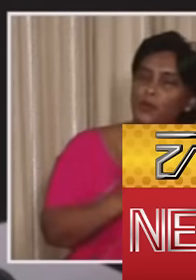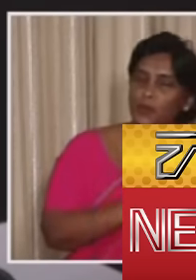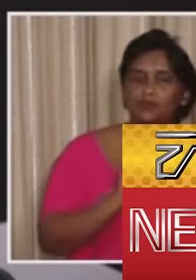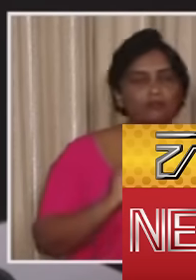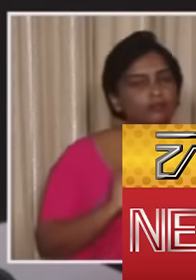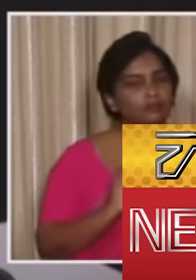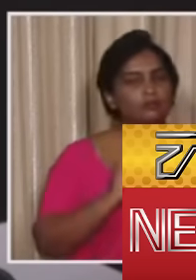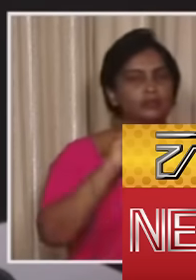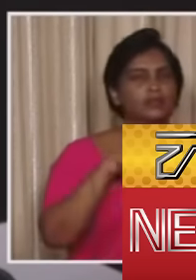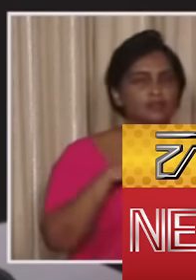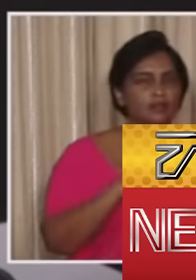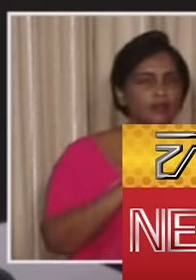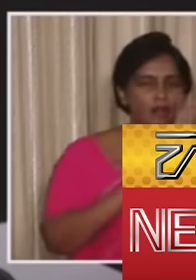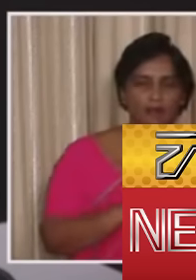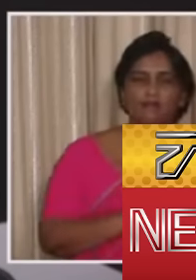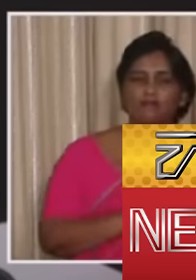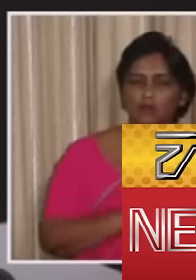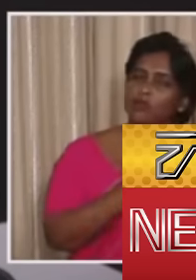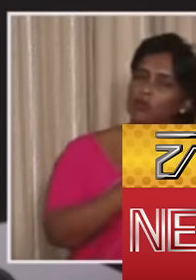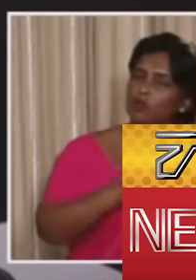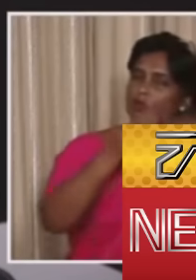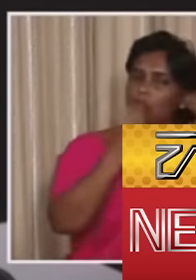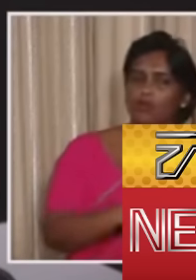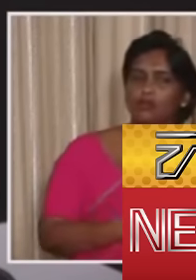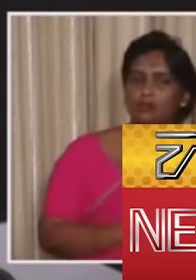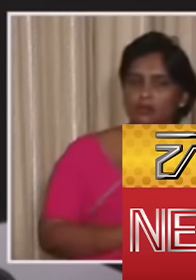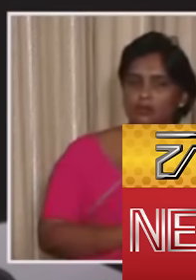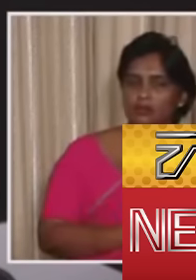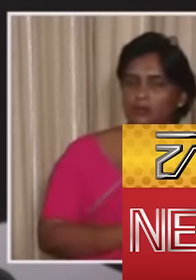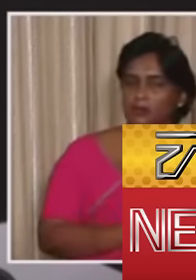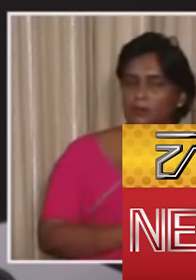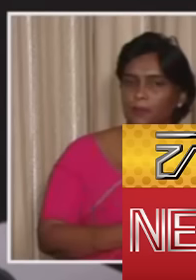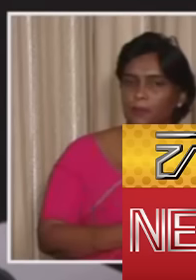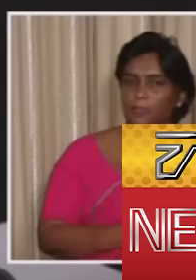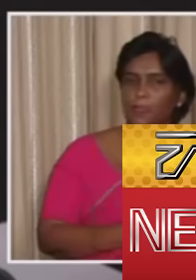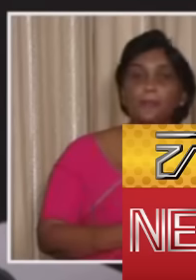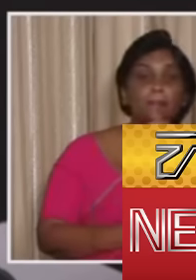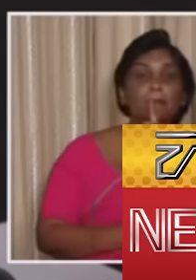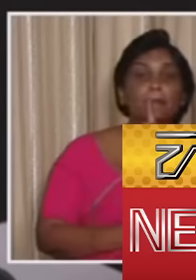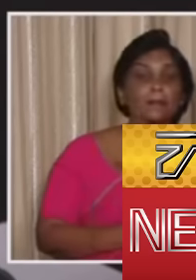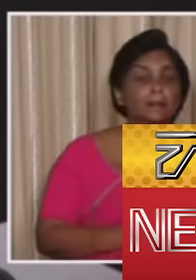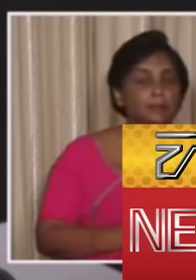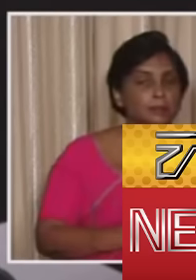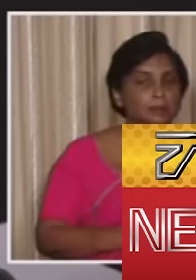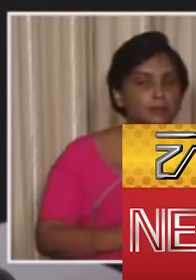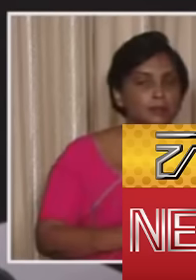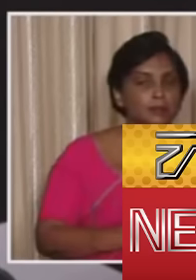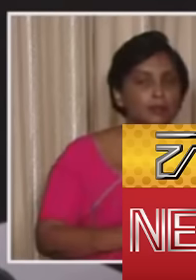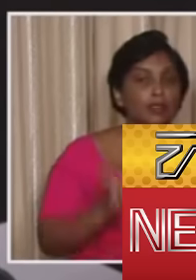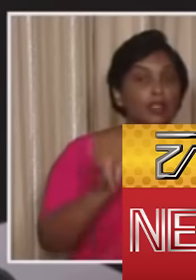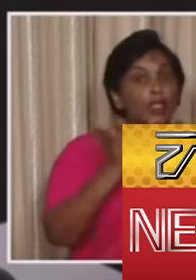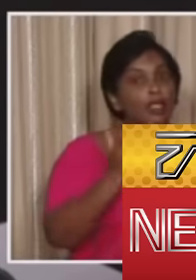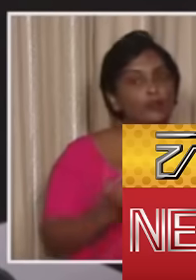ගොඩනැගී සමාගම් කීපයක් තිබෙනවා හැබැයි සියල්ල කඩාවැටෙනවා දැන් තමුන්වාසල මොකද ඒකට කියන්නේ හැබැයි ගිනුම